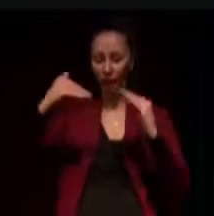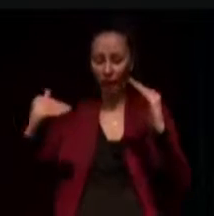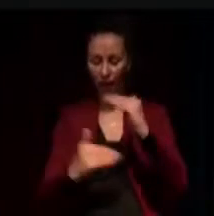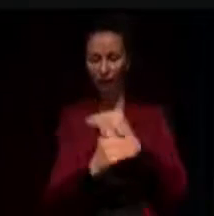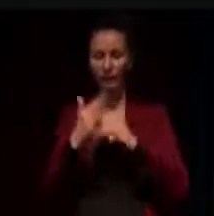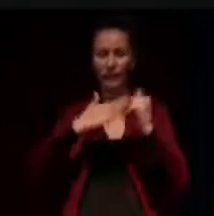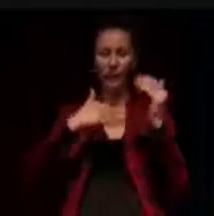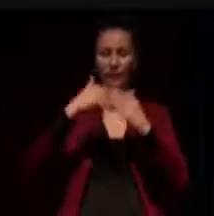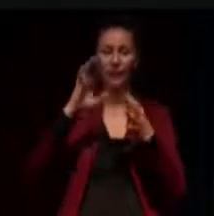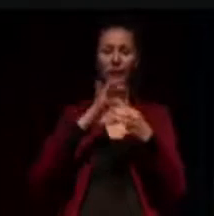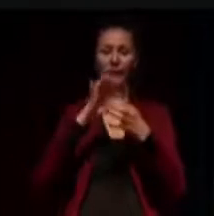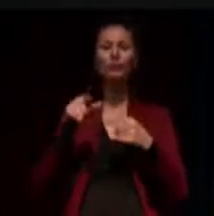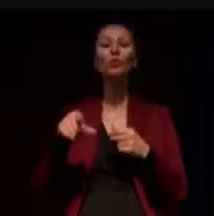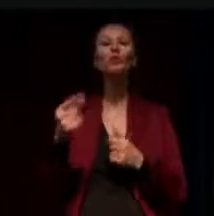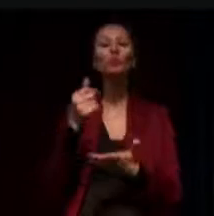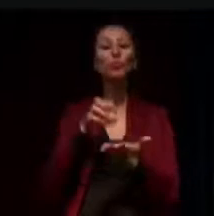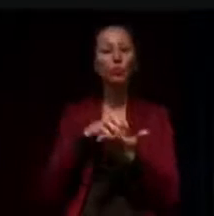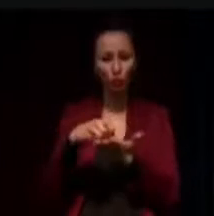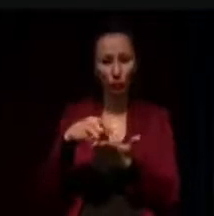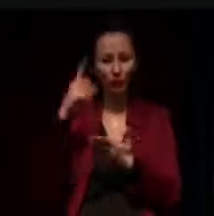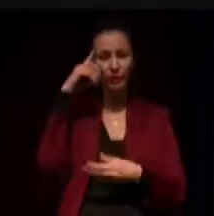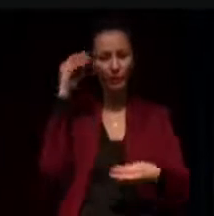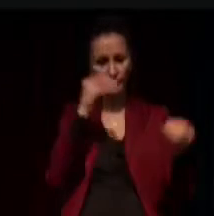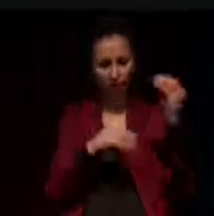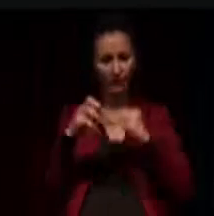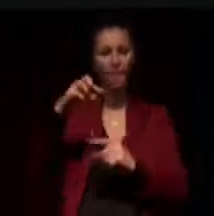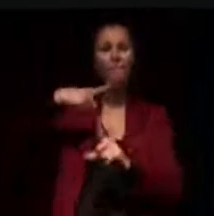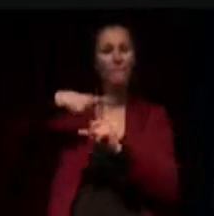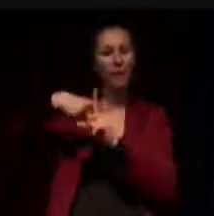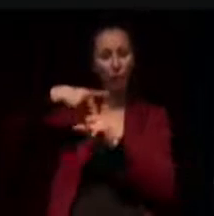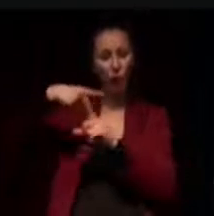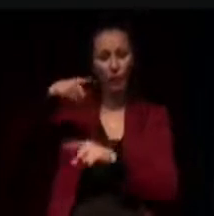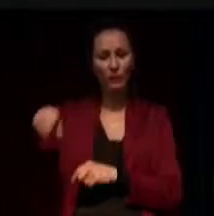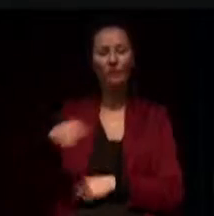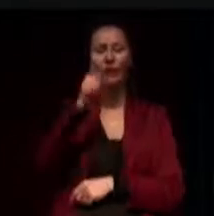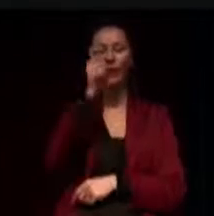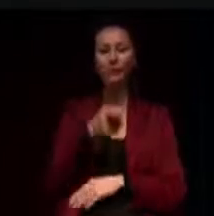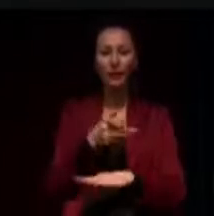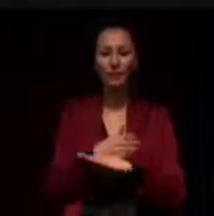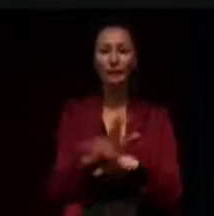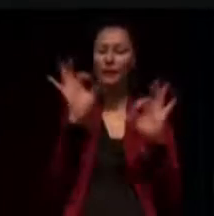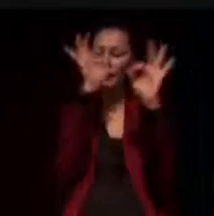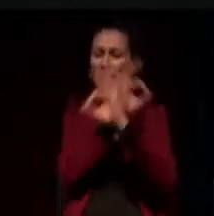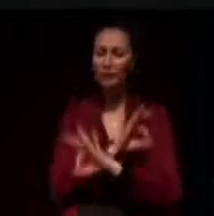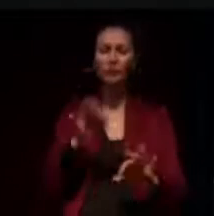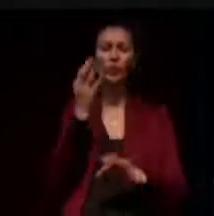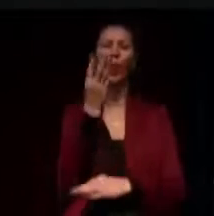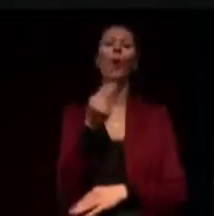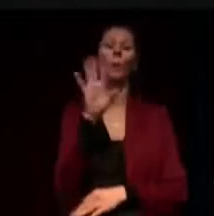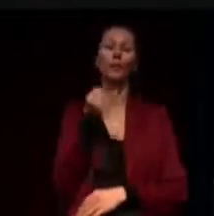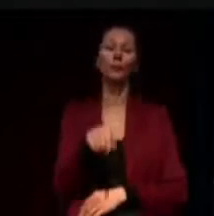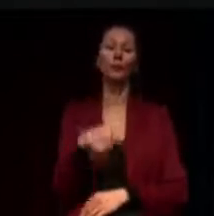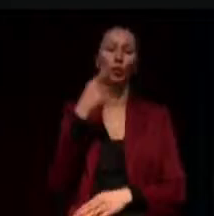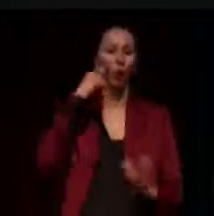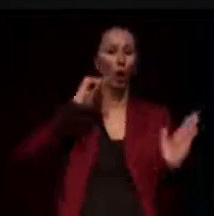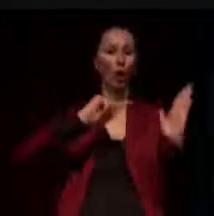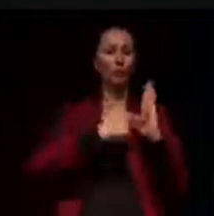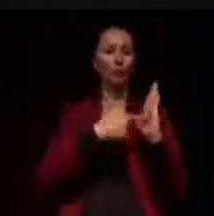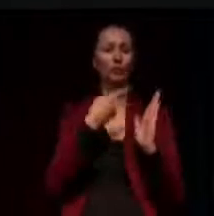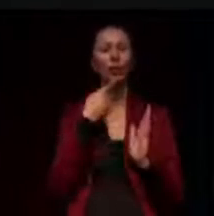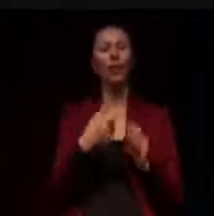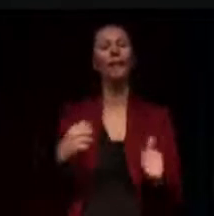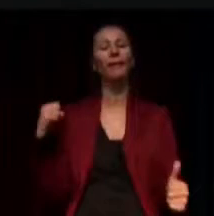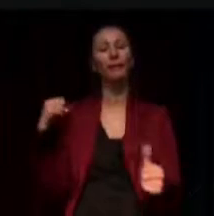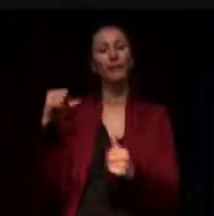ilgili bu bütçe tasarısında ve performansta esasında hiçbir şeyin olmadığını bizlere gösteriyor.